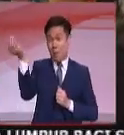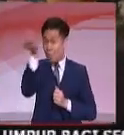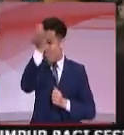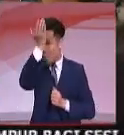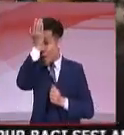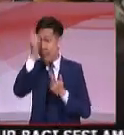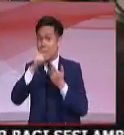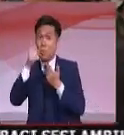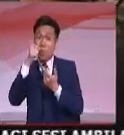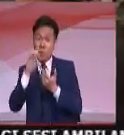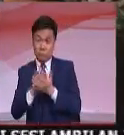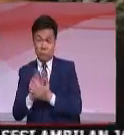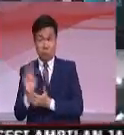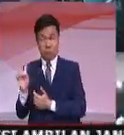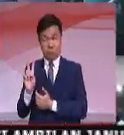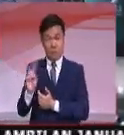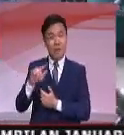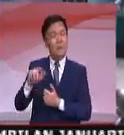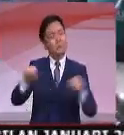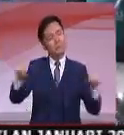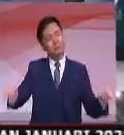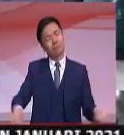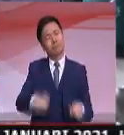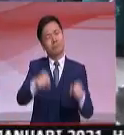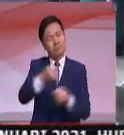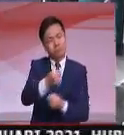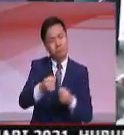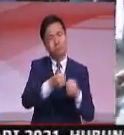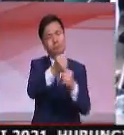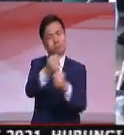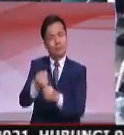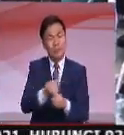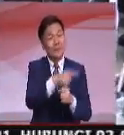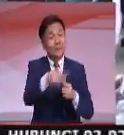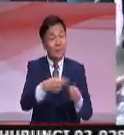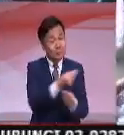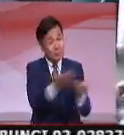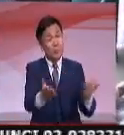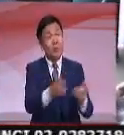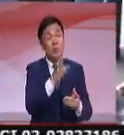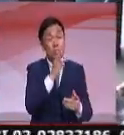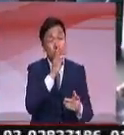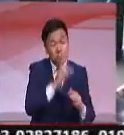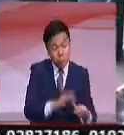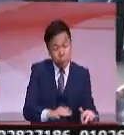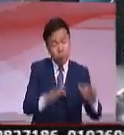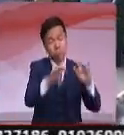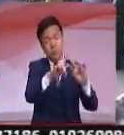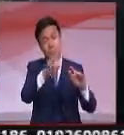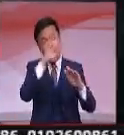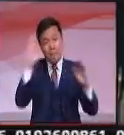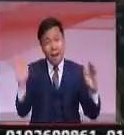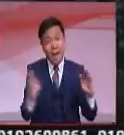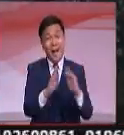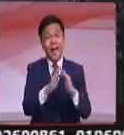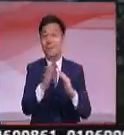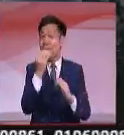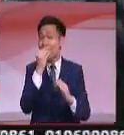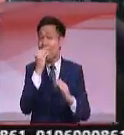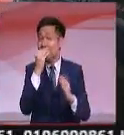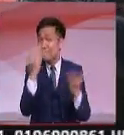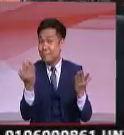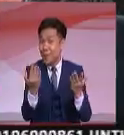Agong dan Raja Permaisuri Agong menyediakan makanan kepada penduduk terjejas banjir di Pahang. Antara menu